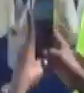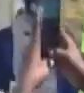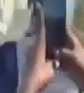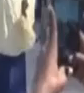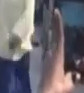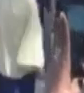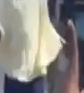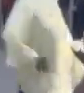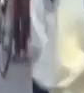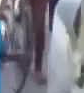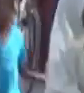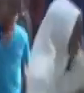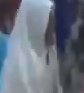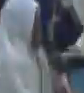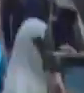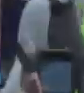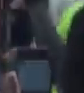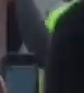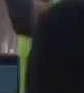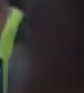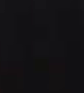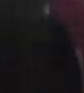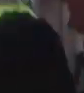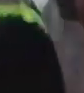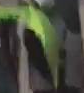mpya wa kijani, mwaka kubwa.